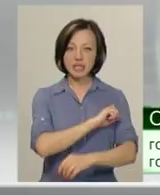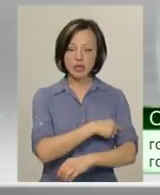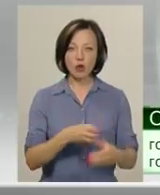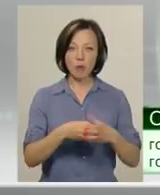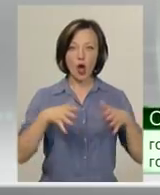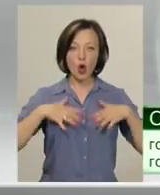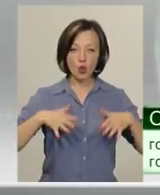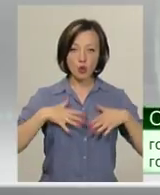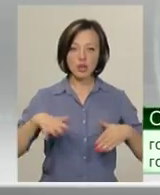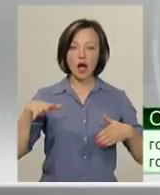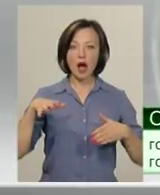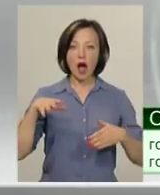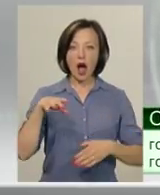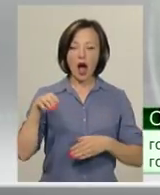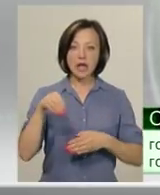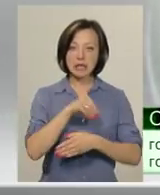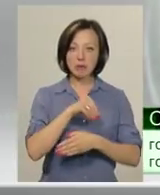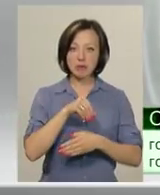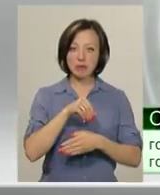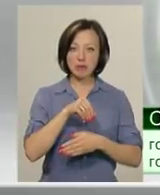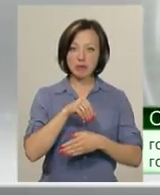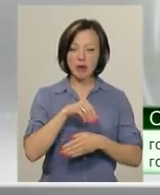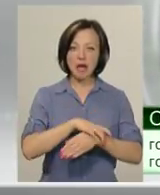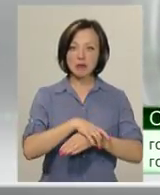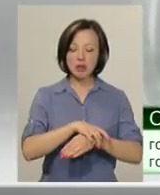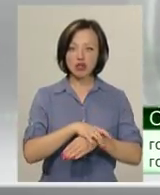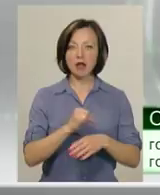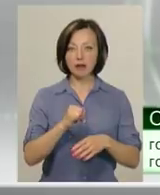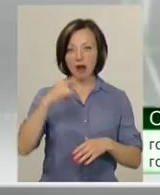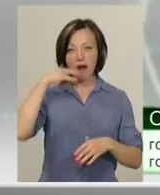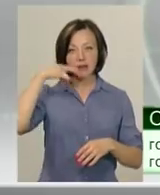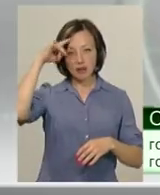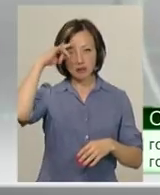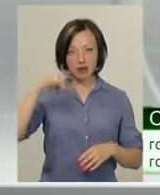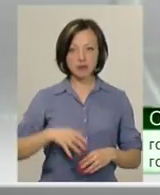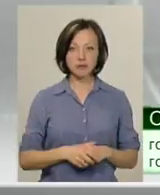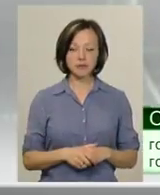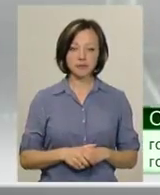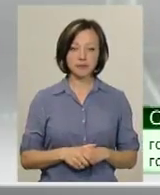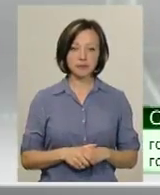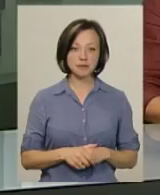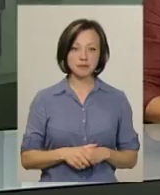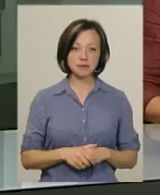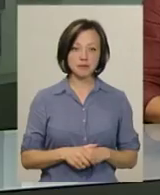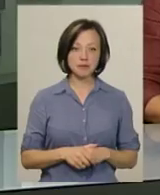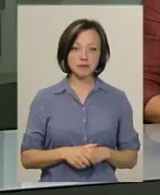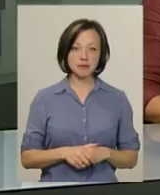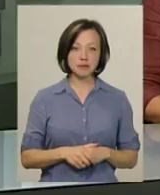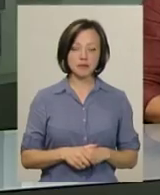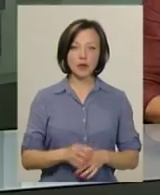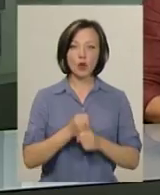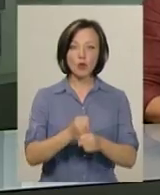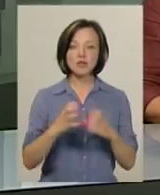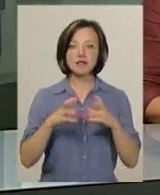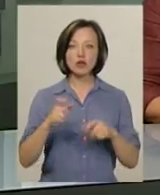команди Грузії, Азербайджану. Останнім часом гарно себе показала команда Казахстану. Збірна Казахстана. Кубок